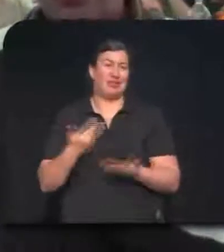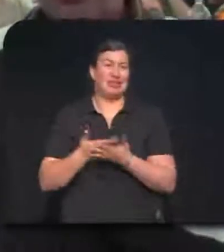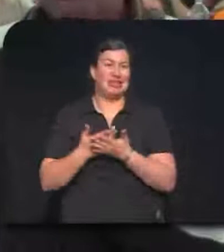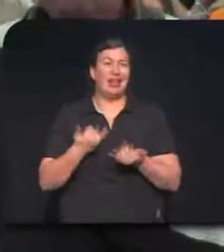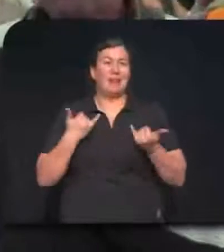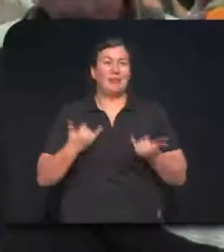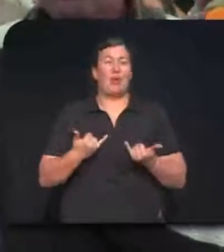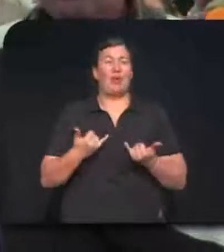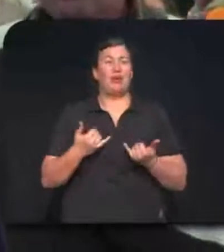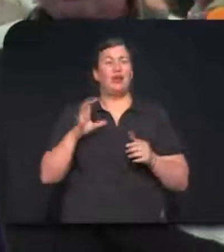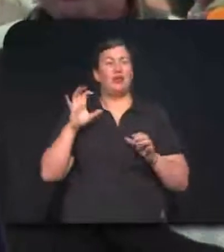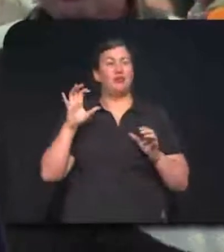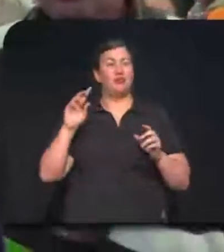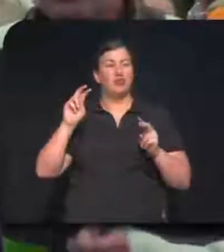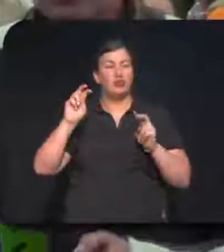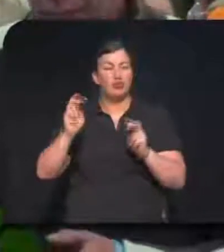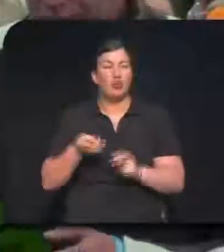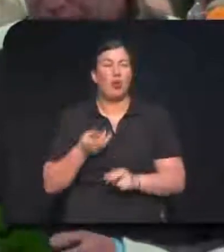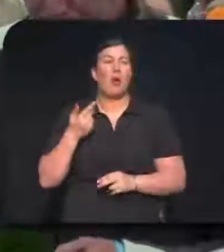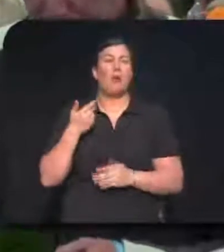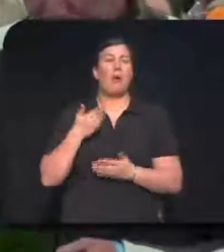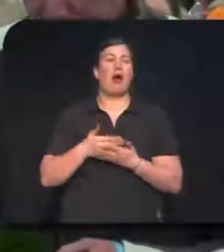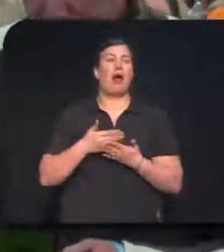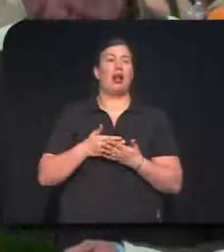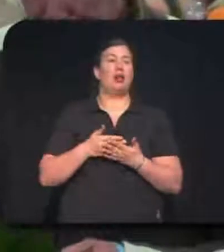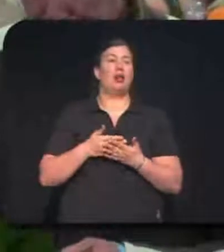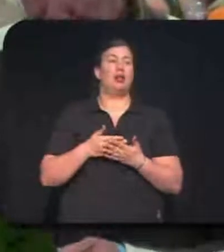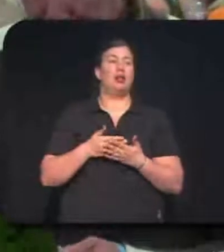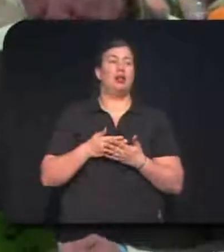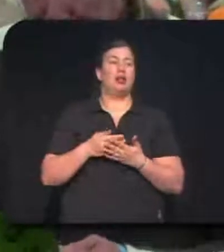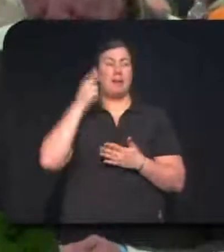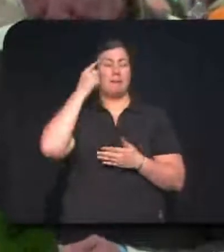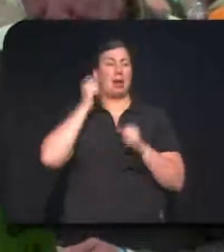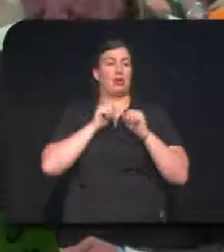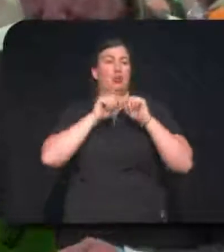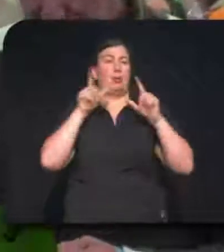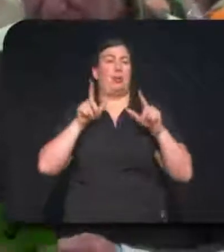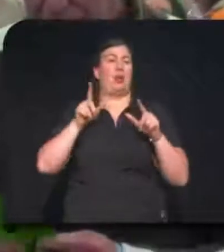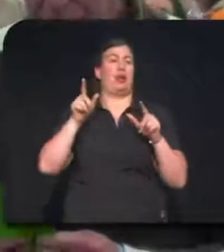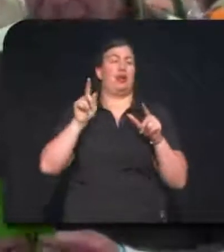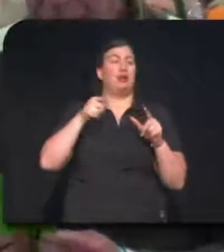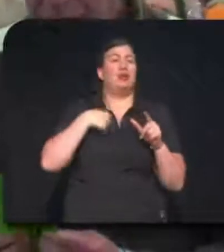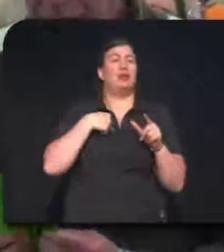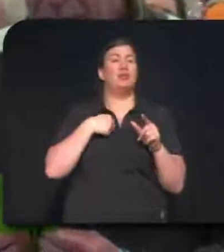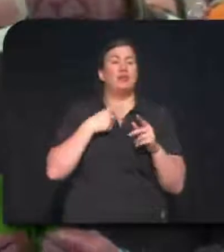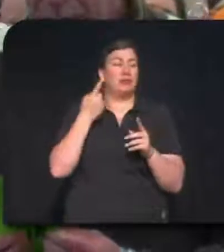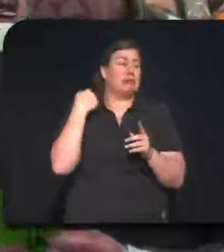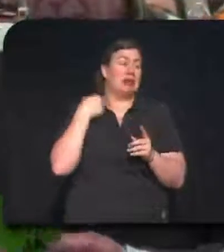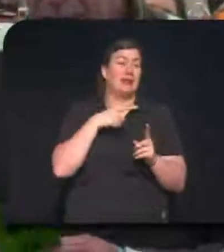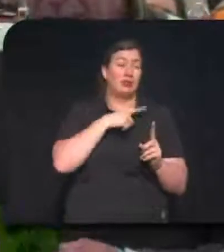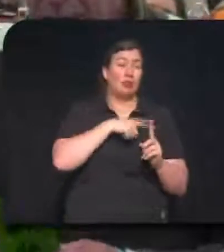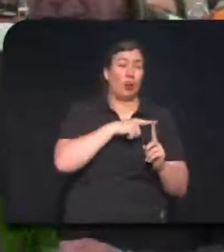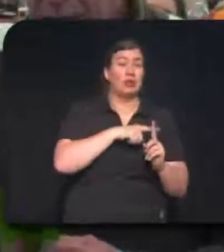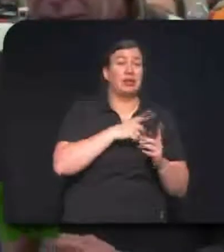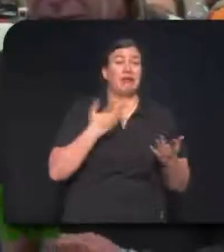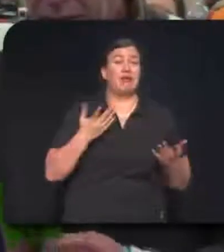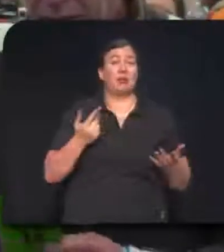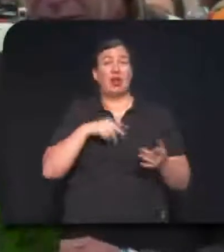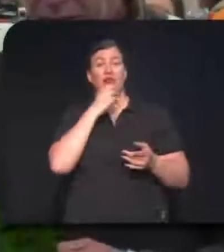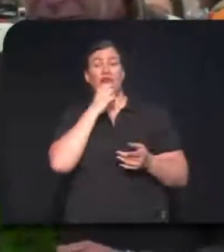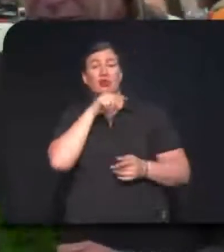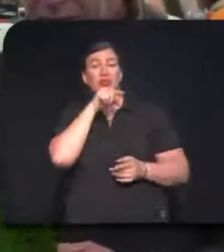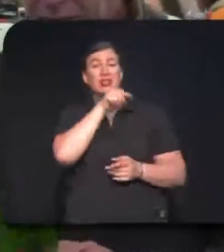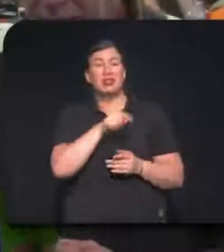uns heute noch mal eine eure kommen die ja sehr sehr positiv gewesen ist da machen um eben halt diese diese Lücke auszufüllen